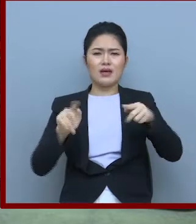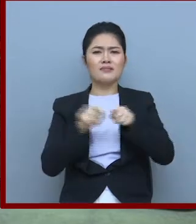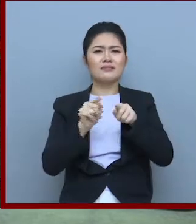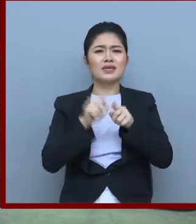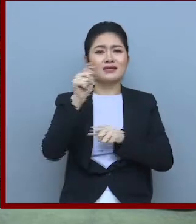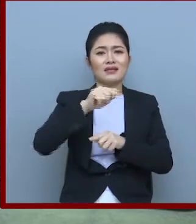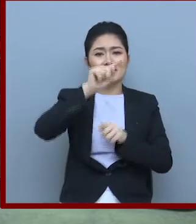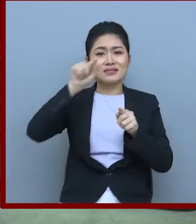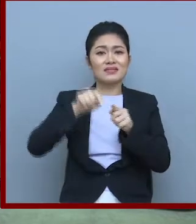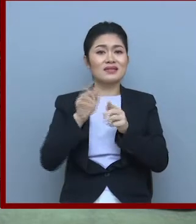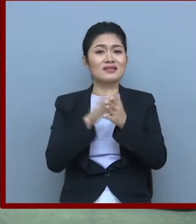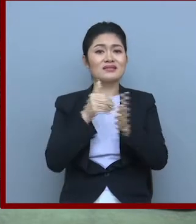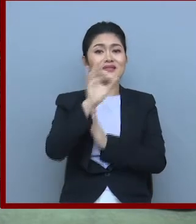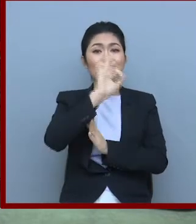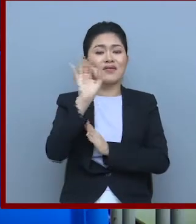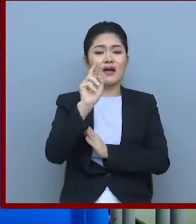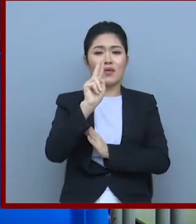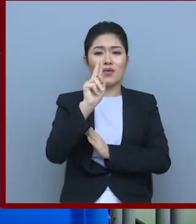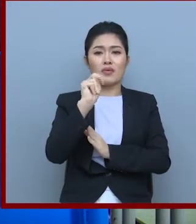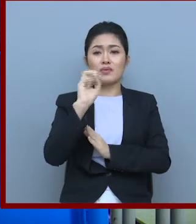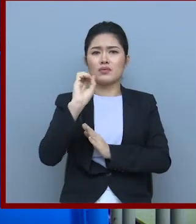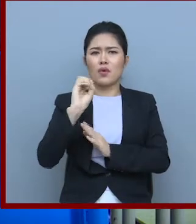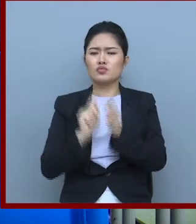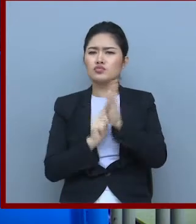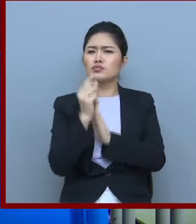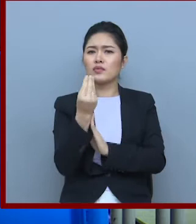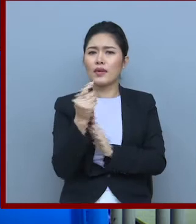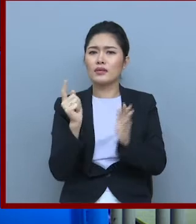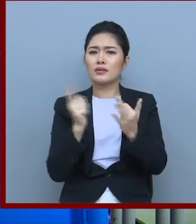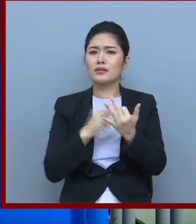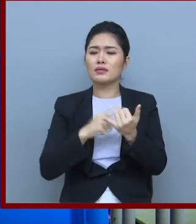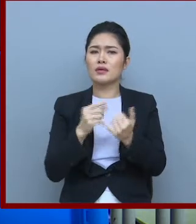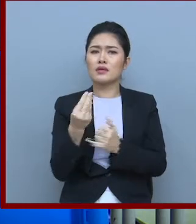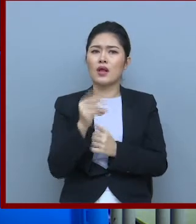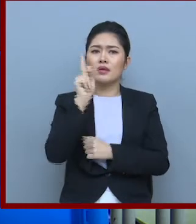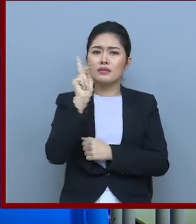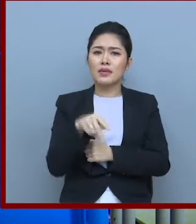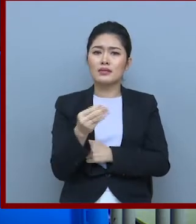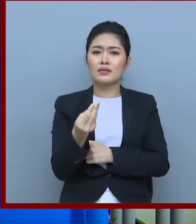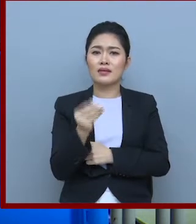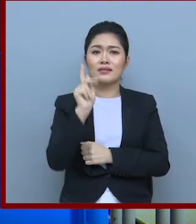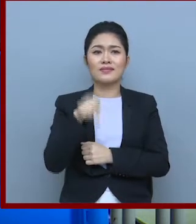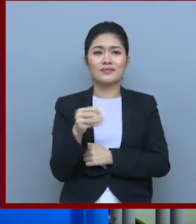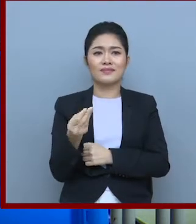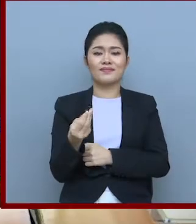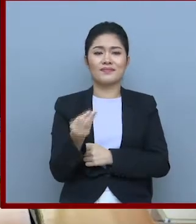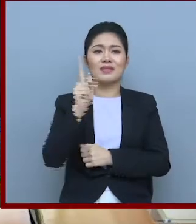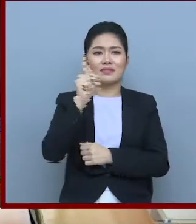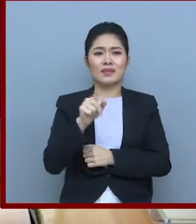10บิตเหมือนกันนะครับก็คือสูงสุดได้แค่เท่าไหร่นะถ้าเป็นตัวเลขแล้วอ่ะ1000เท่าไ